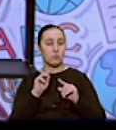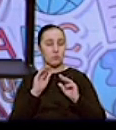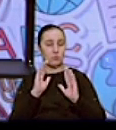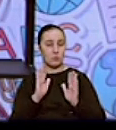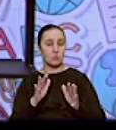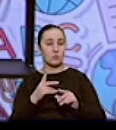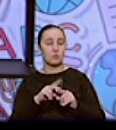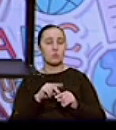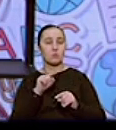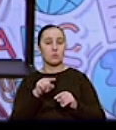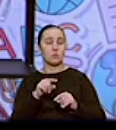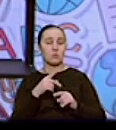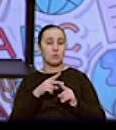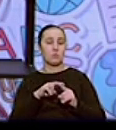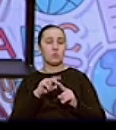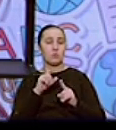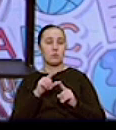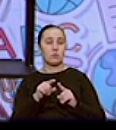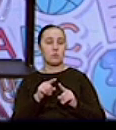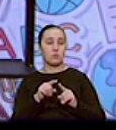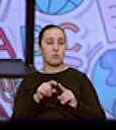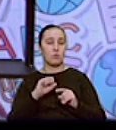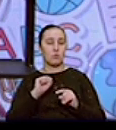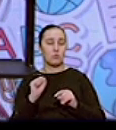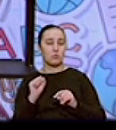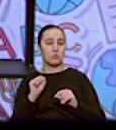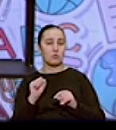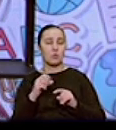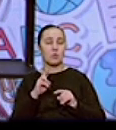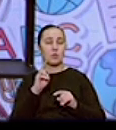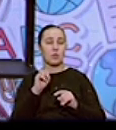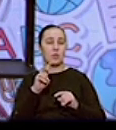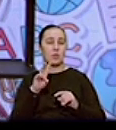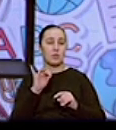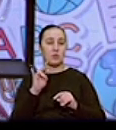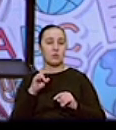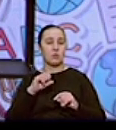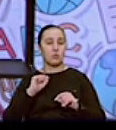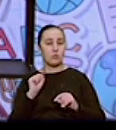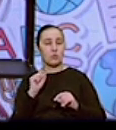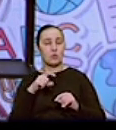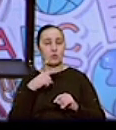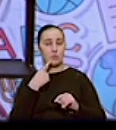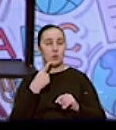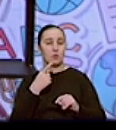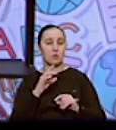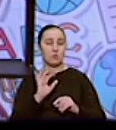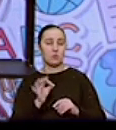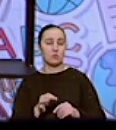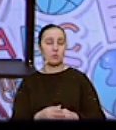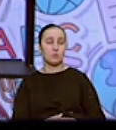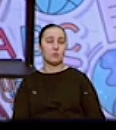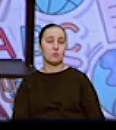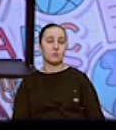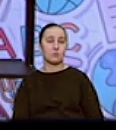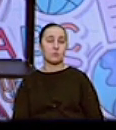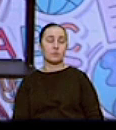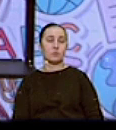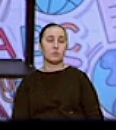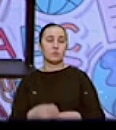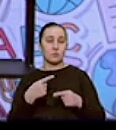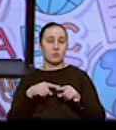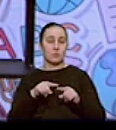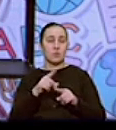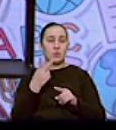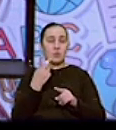bo'lsa, demak biz bunday o'rtoqlarni qalin o'rtoq deb ataymiz, to'g'rimi? Demak,